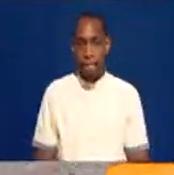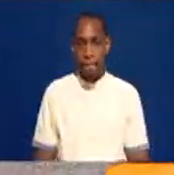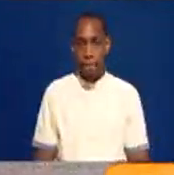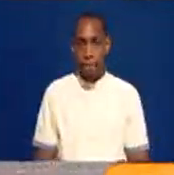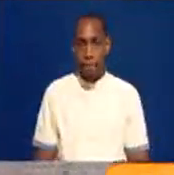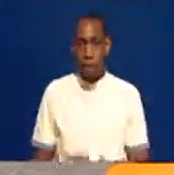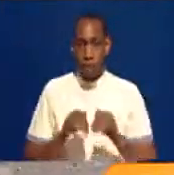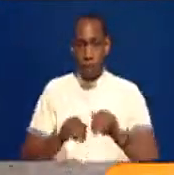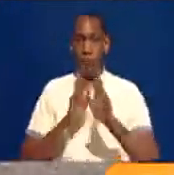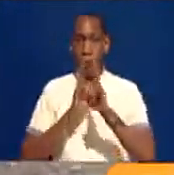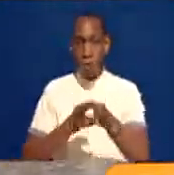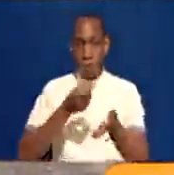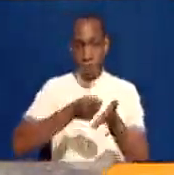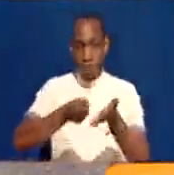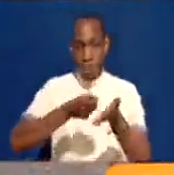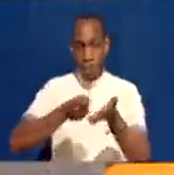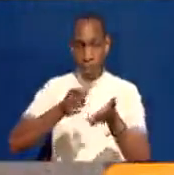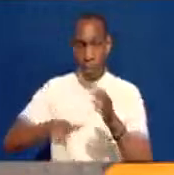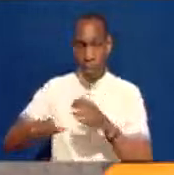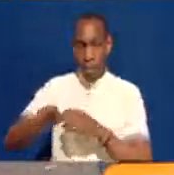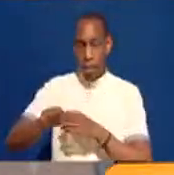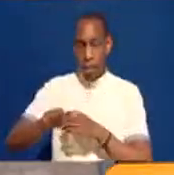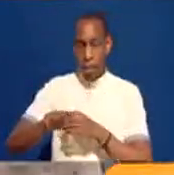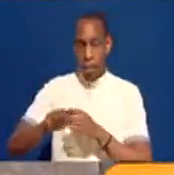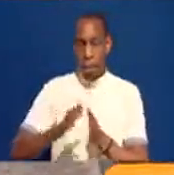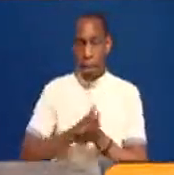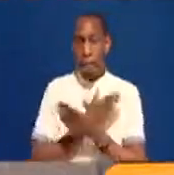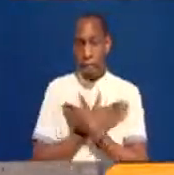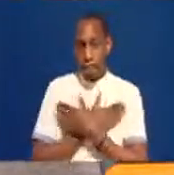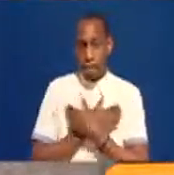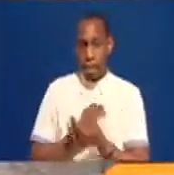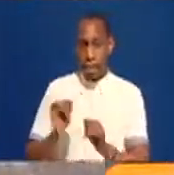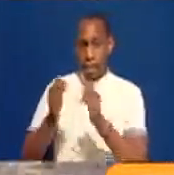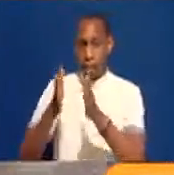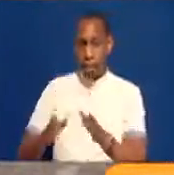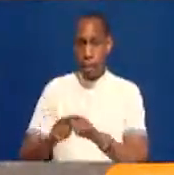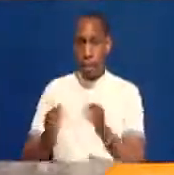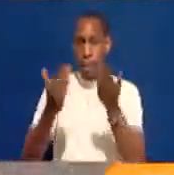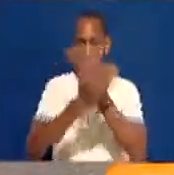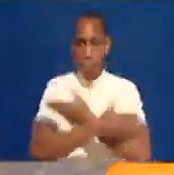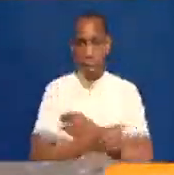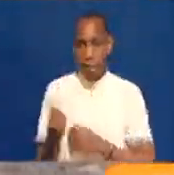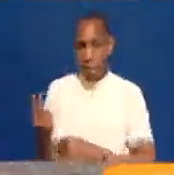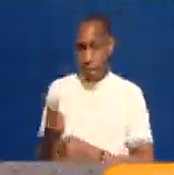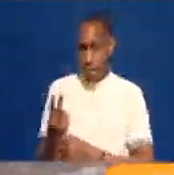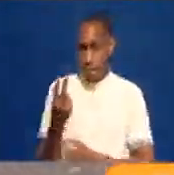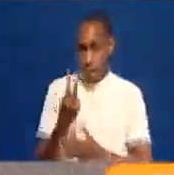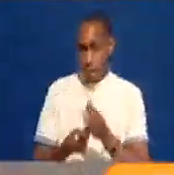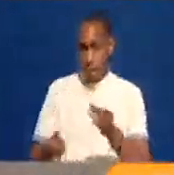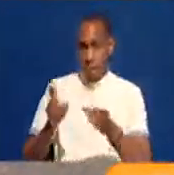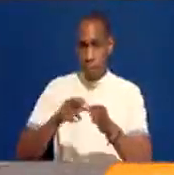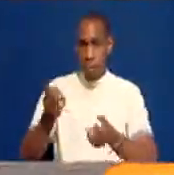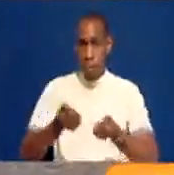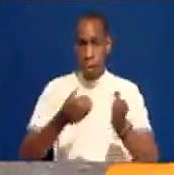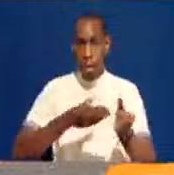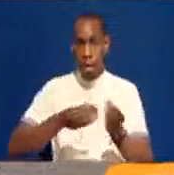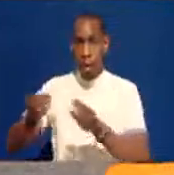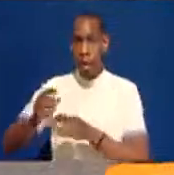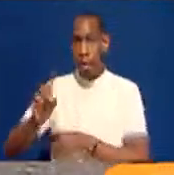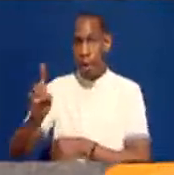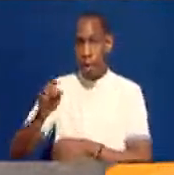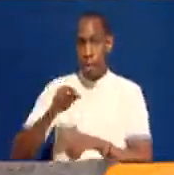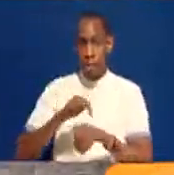Kulingana na taarifa aliyoandika mwenyeji wa Arshad, Kuram Ahmed, usiku huo wawili hao walikuwa kwenye gari wakielekea